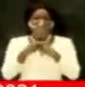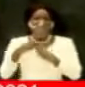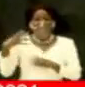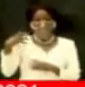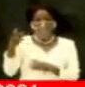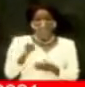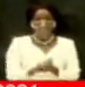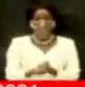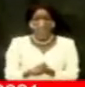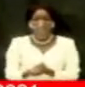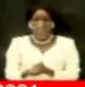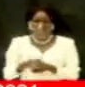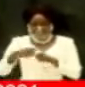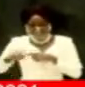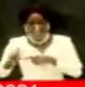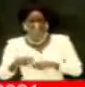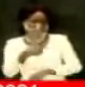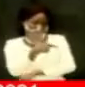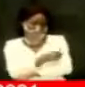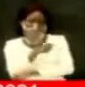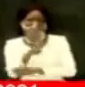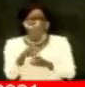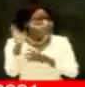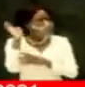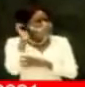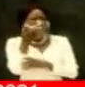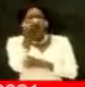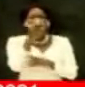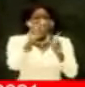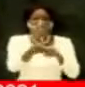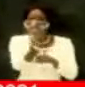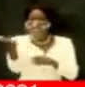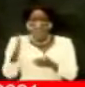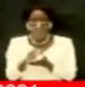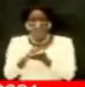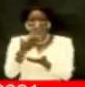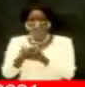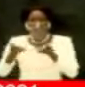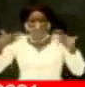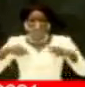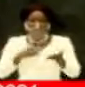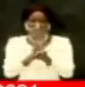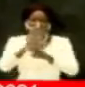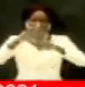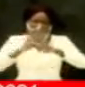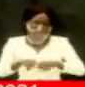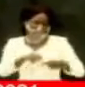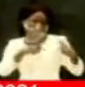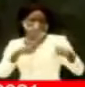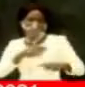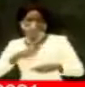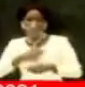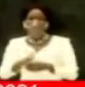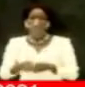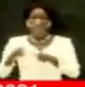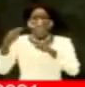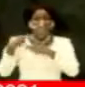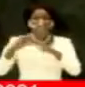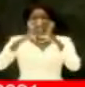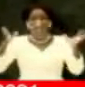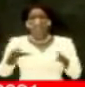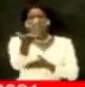kuti ndithu tipite tikabaise asakunamizeni ufulu okhala ni moyo udindo waguru uli ndi ife kuti tikhale ni